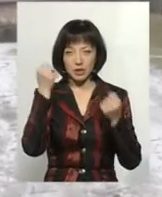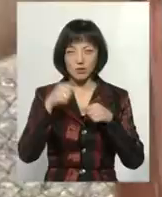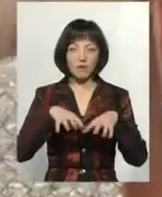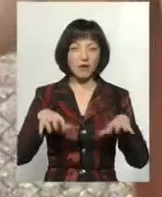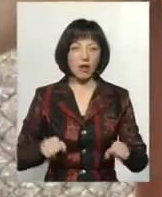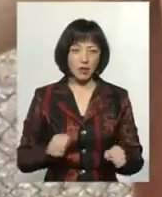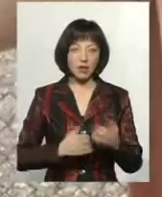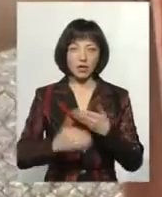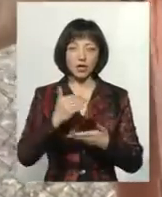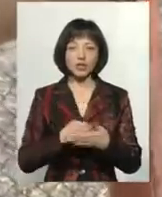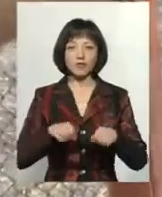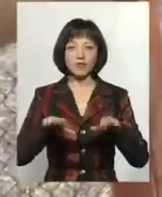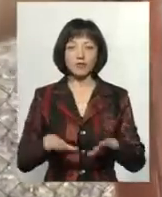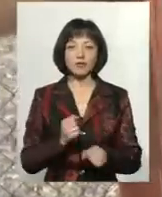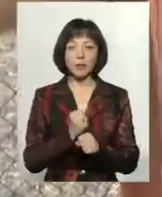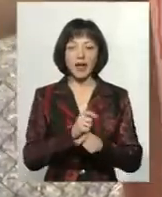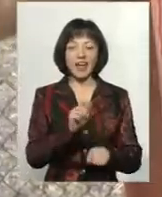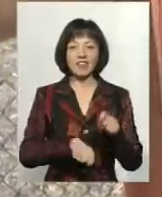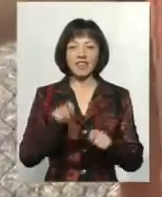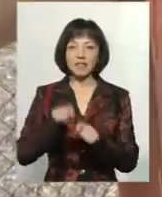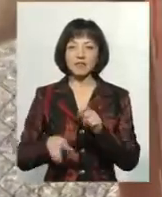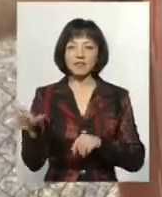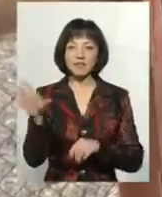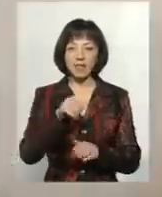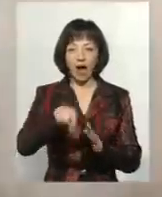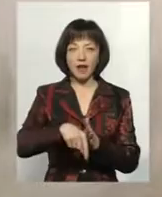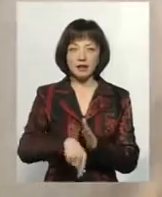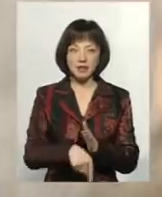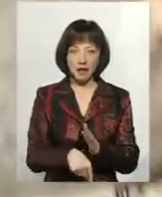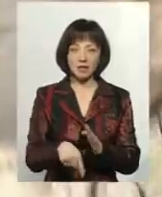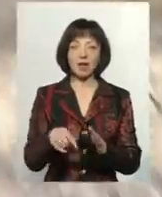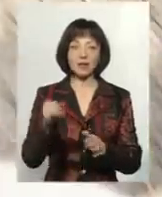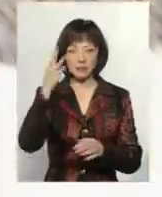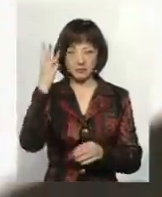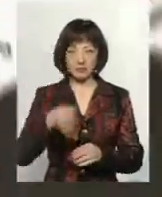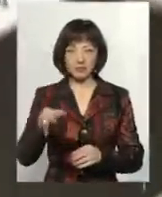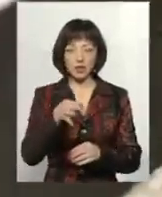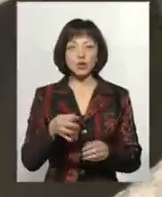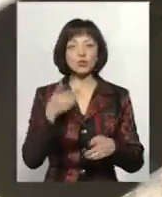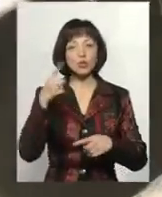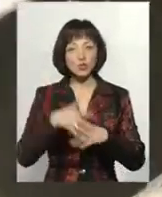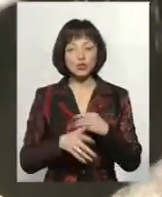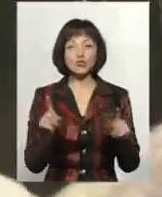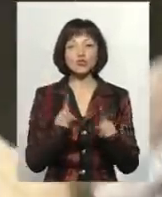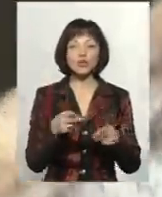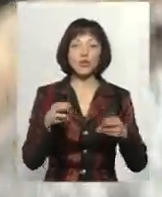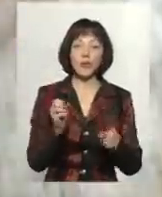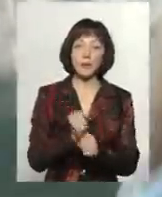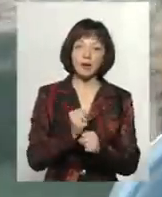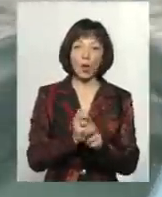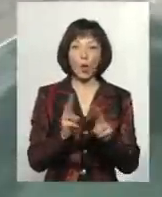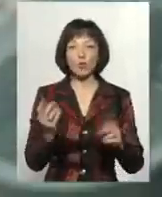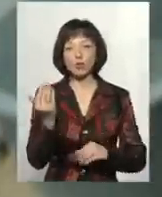посадовці нарешті вирішили влаштувати інвентаризацію всіх артезіанських свердловин Хмельниччини, аби зрозуміти, що і де працює,